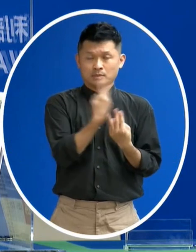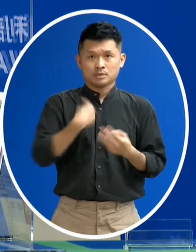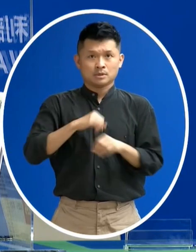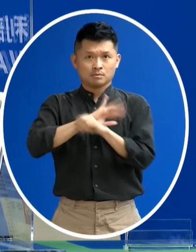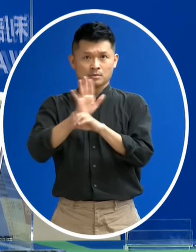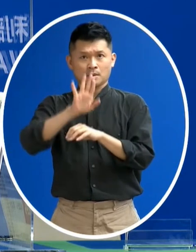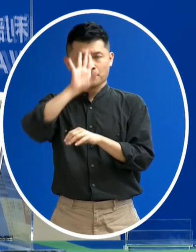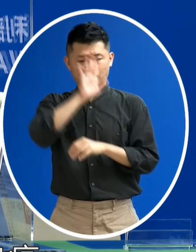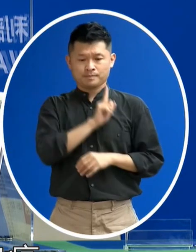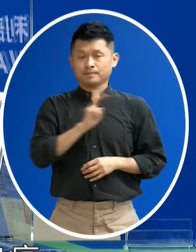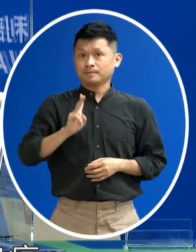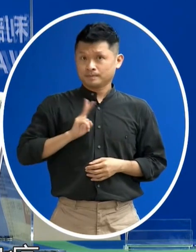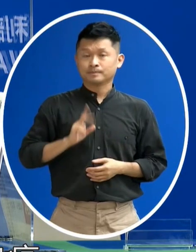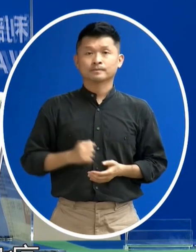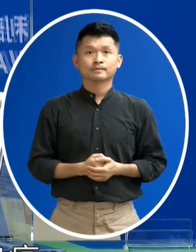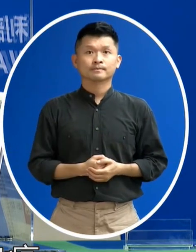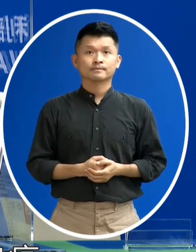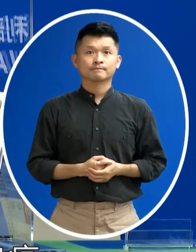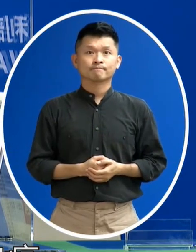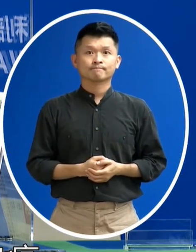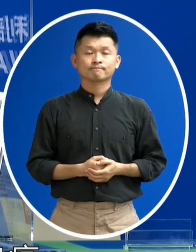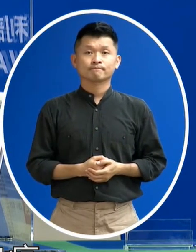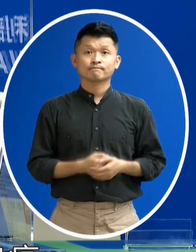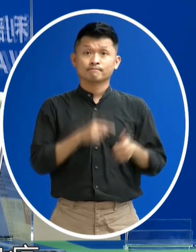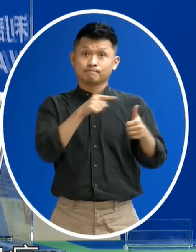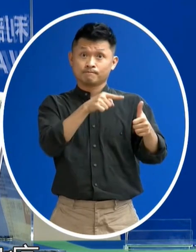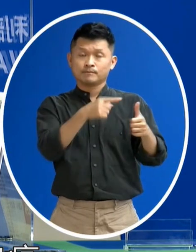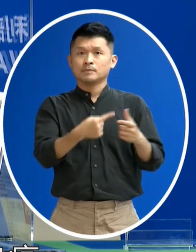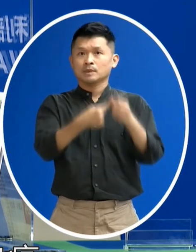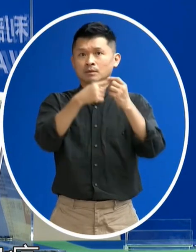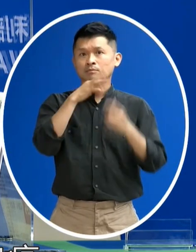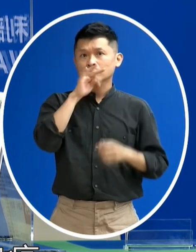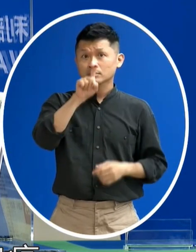冠病毒的感染哦。那这个是我们首例这个